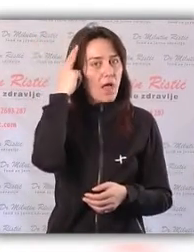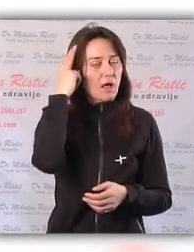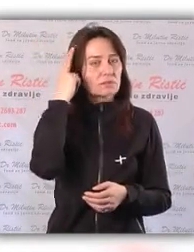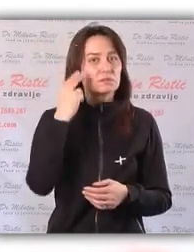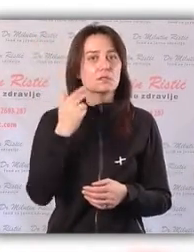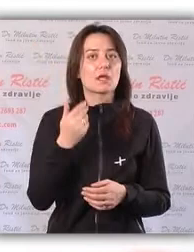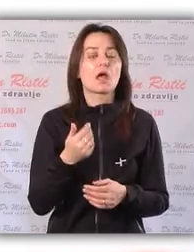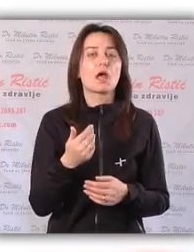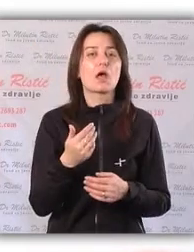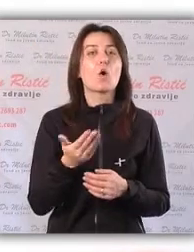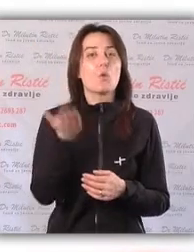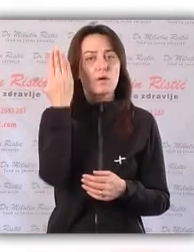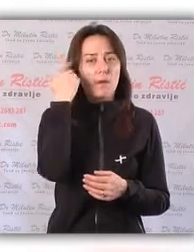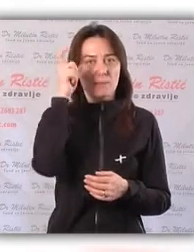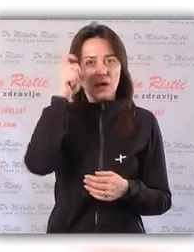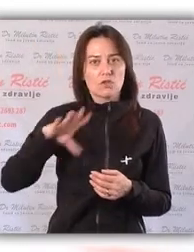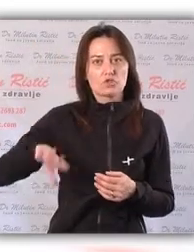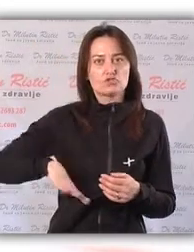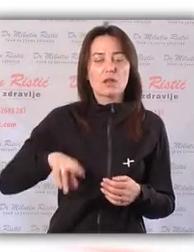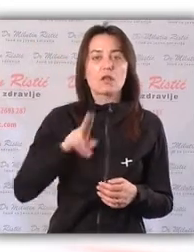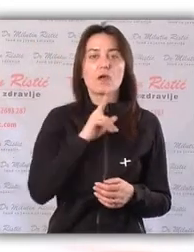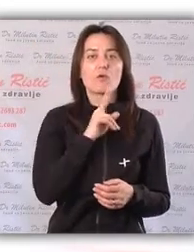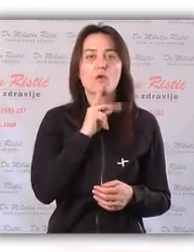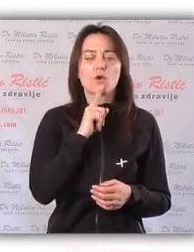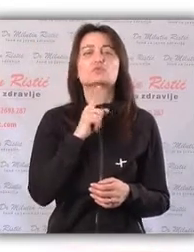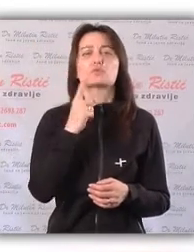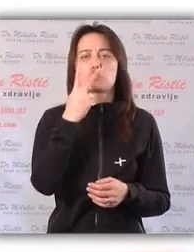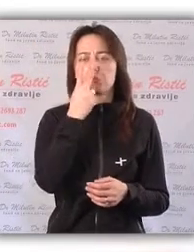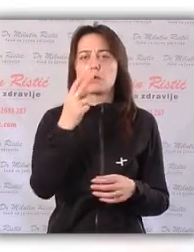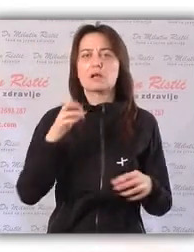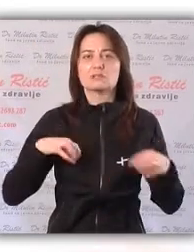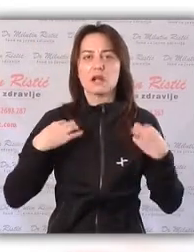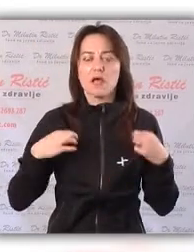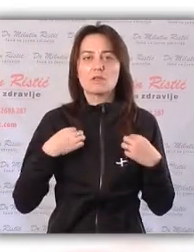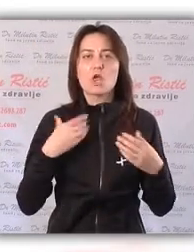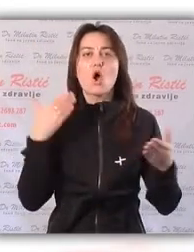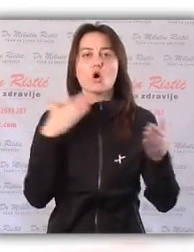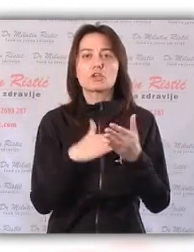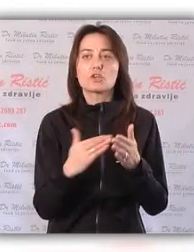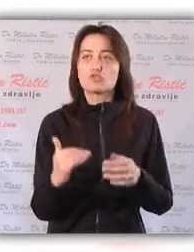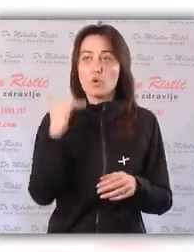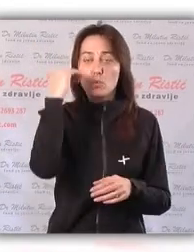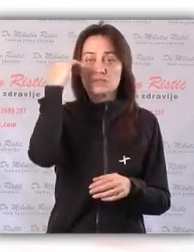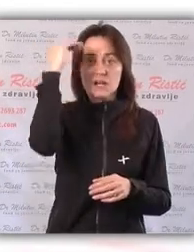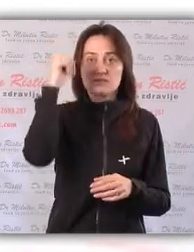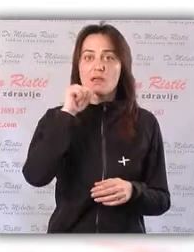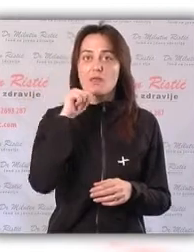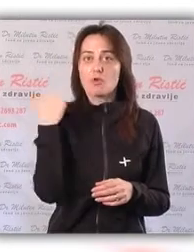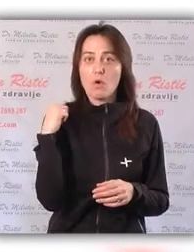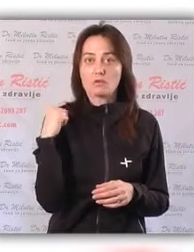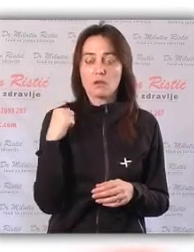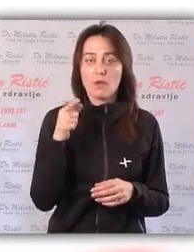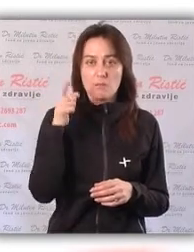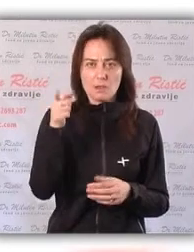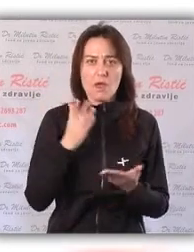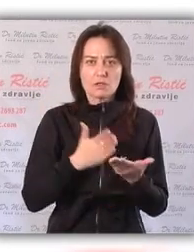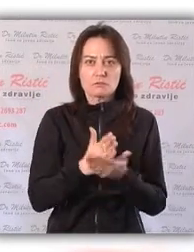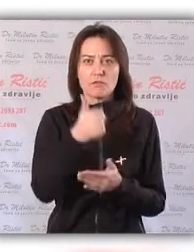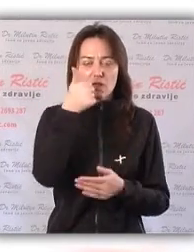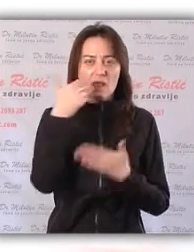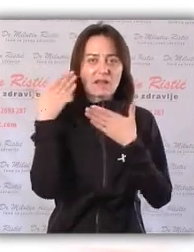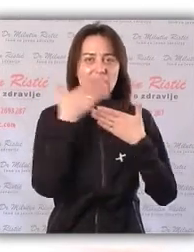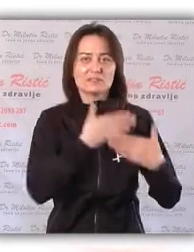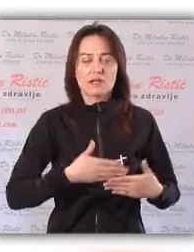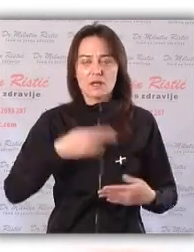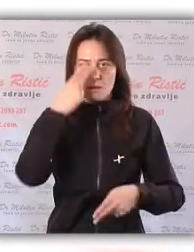odgovarajuće populacije, unapred zadane populacije žena koje su uglavnom zdrave, određenog uzrasnog doba i na njima